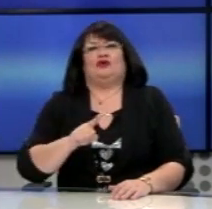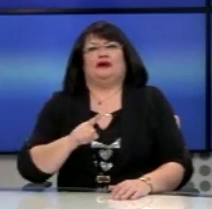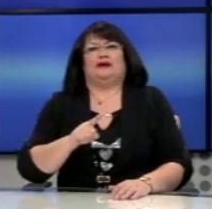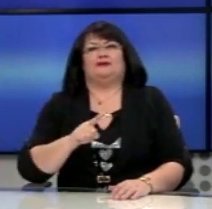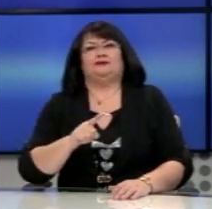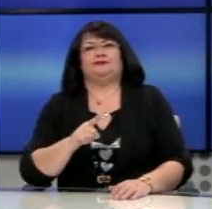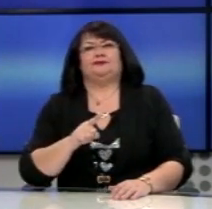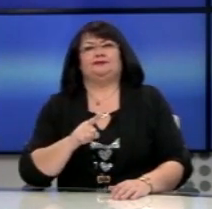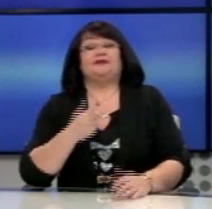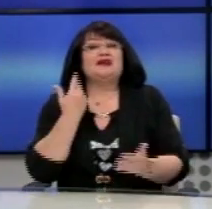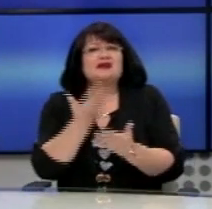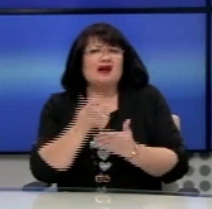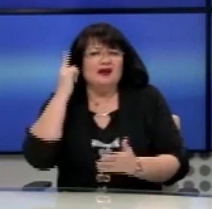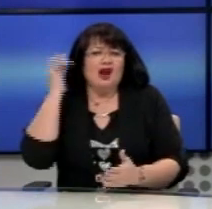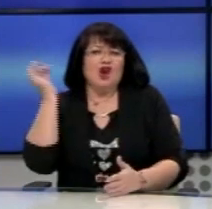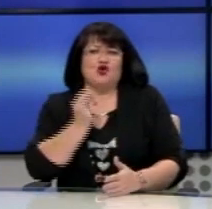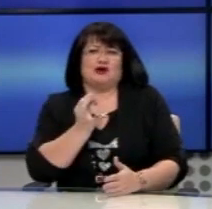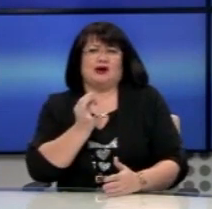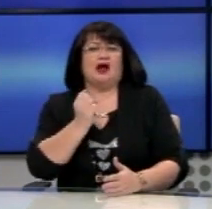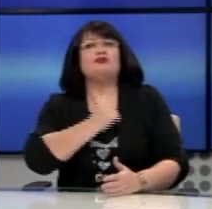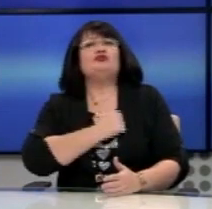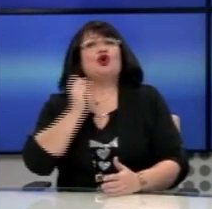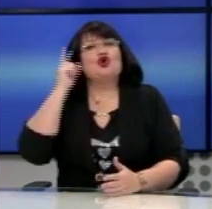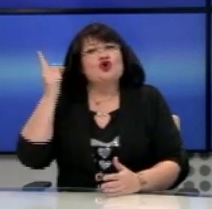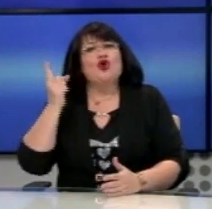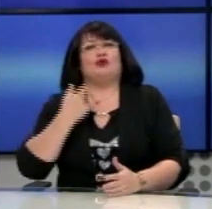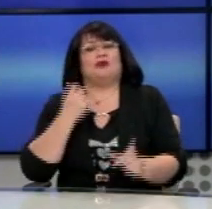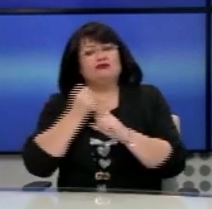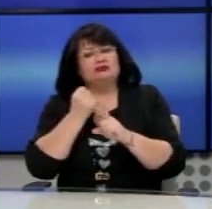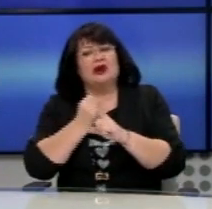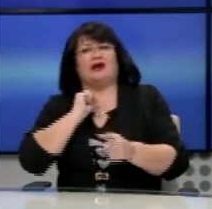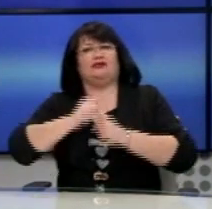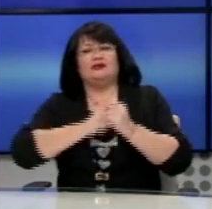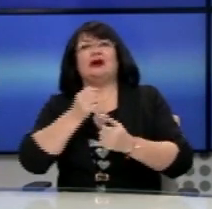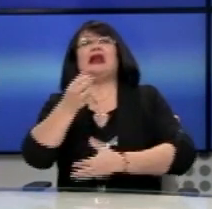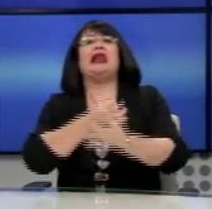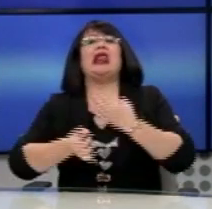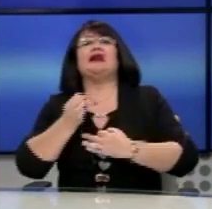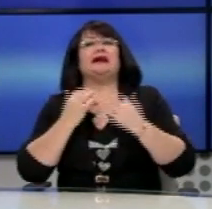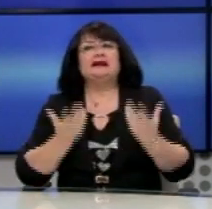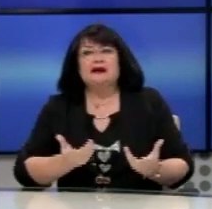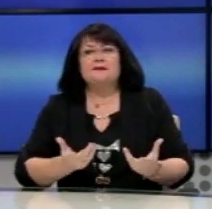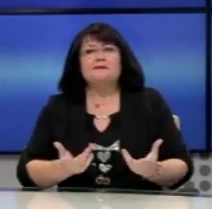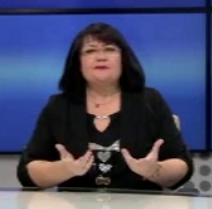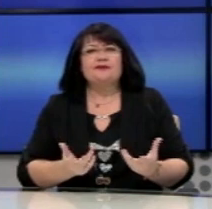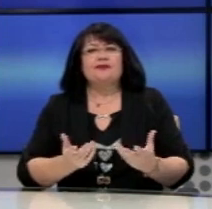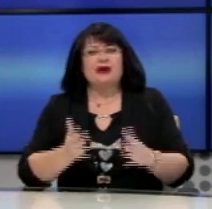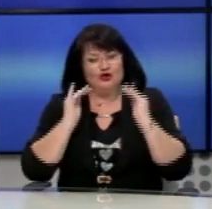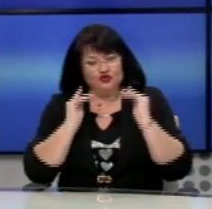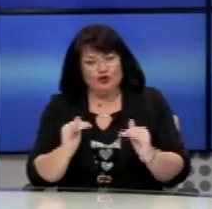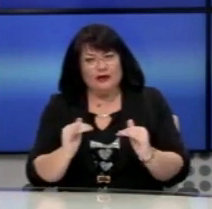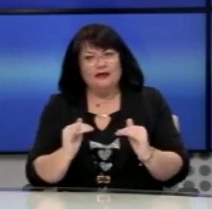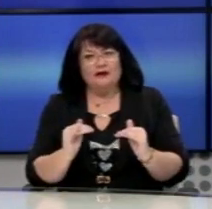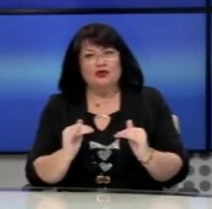τα αυτονόητα, λένε την άποψή τους, την παλεύουν αυτοί αγωνιστικά, τη διεκδικούν. Το ίδιο